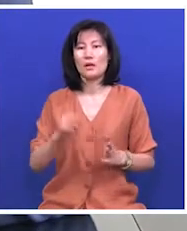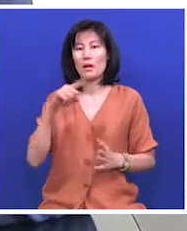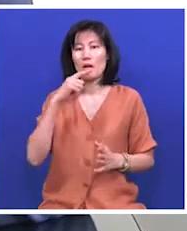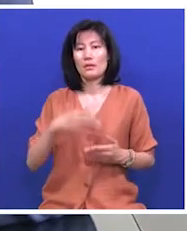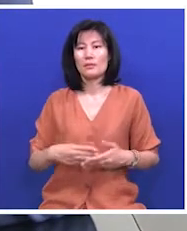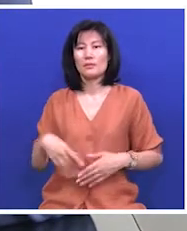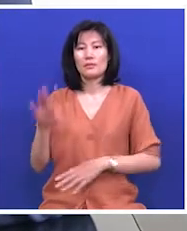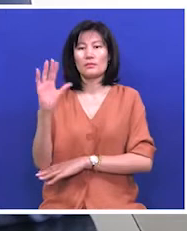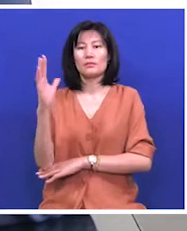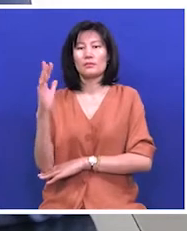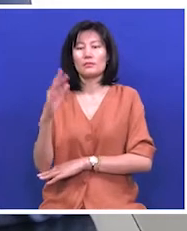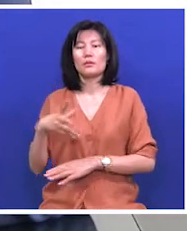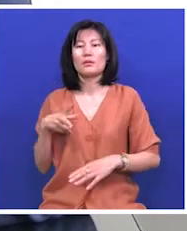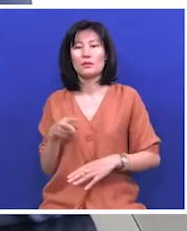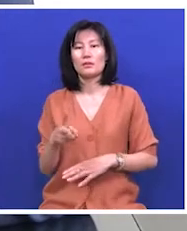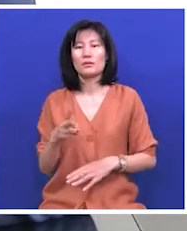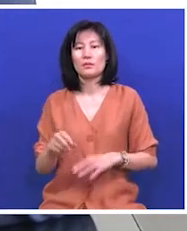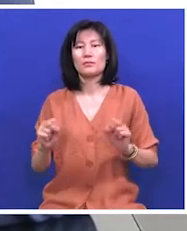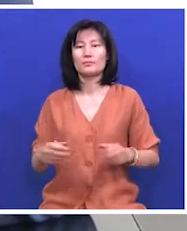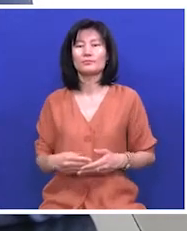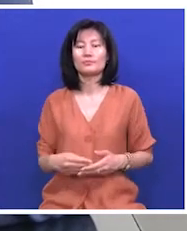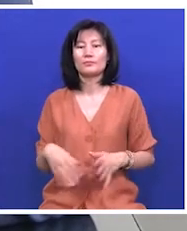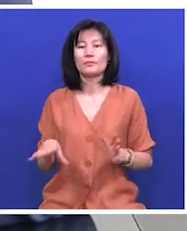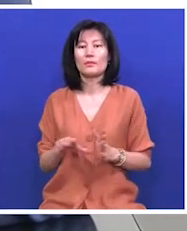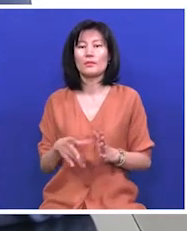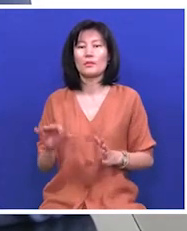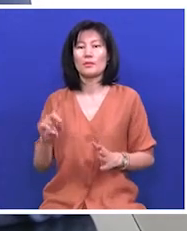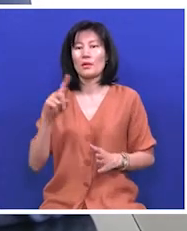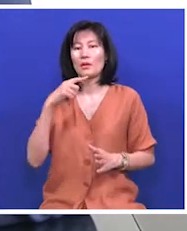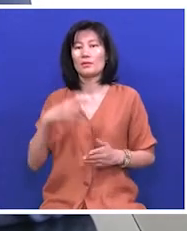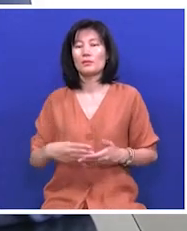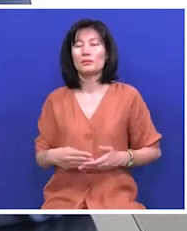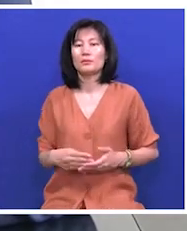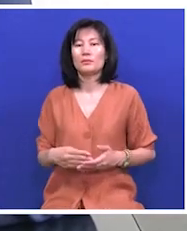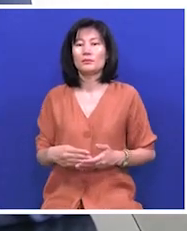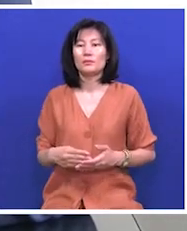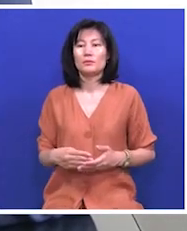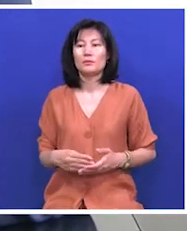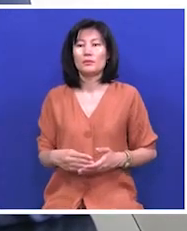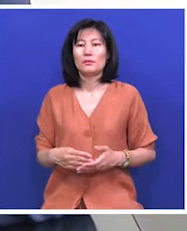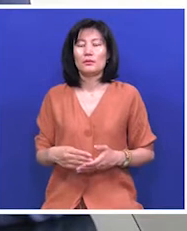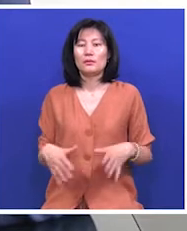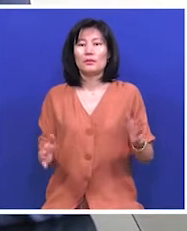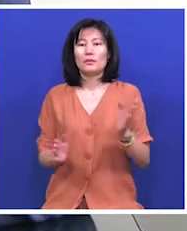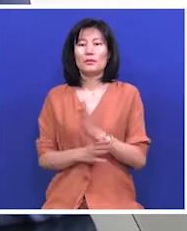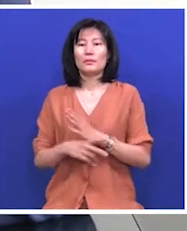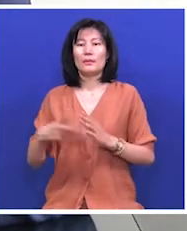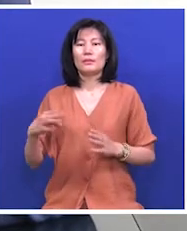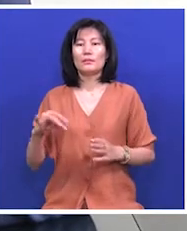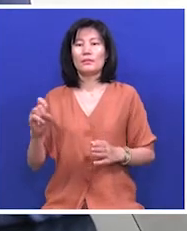айтамыз, ағаштарыңыз кесіңіздер. Немесе энергетикалық кәсіпорынға айтамыз. Сонда природа